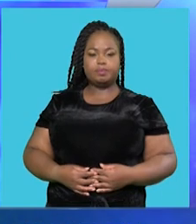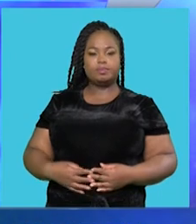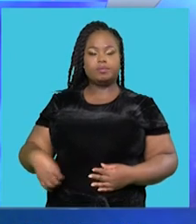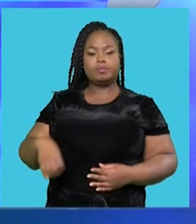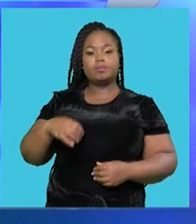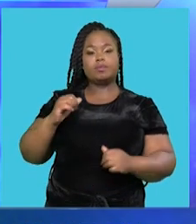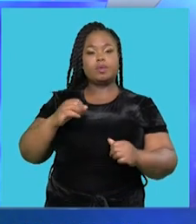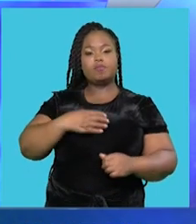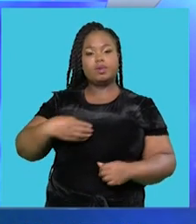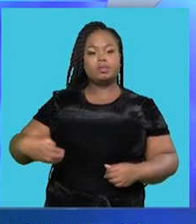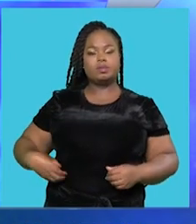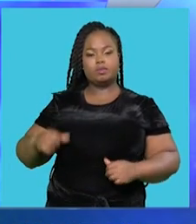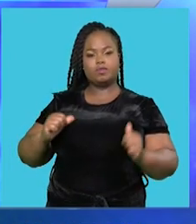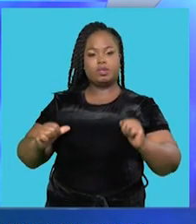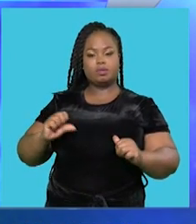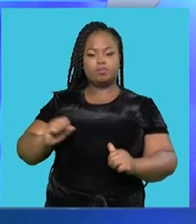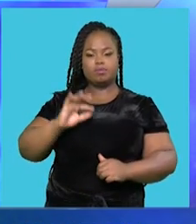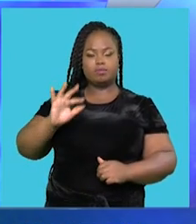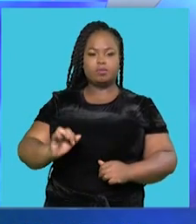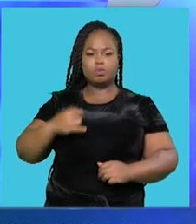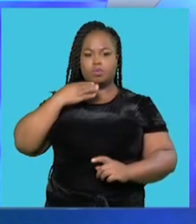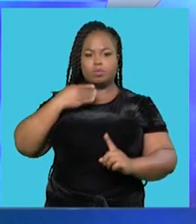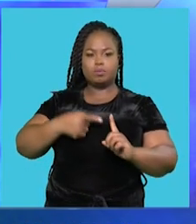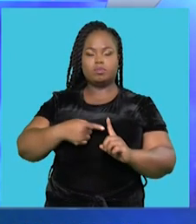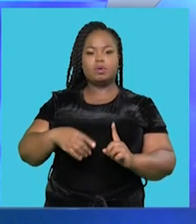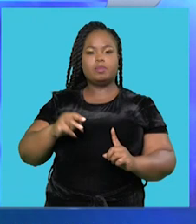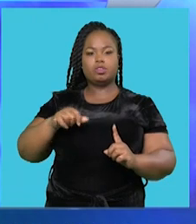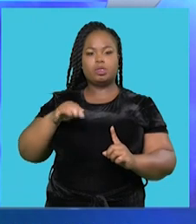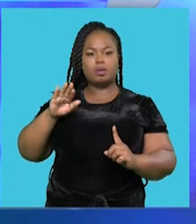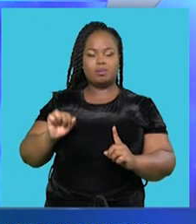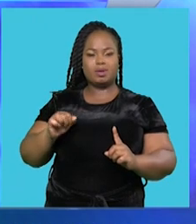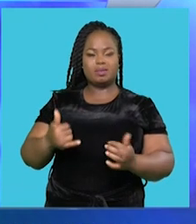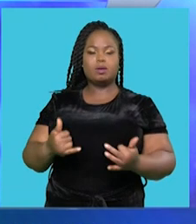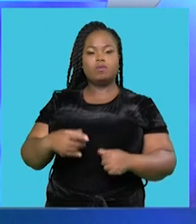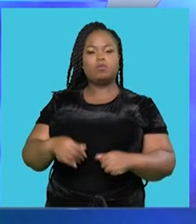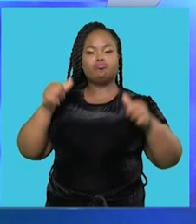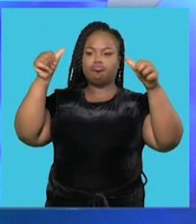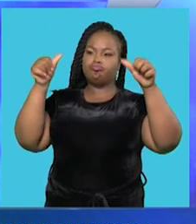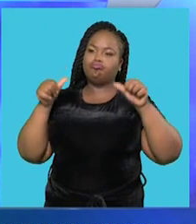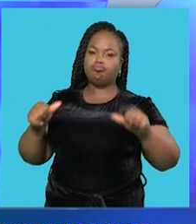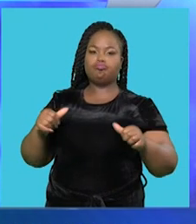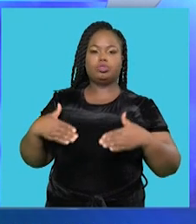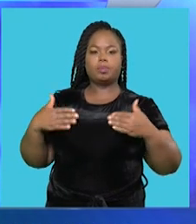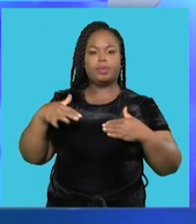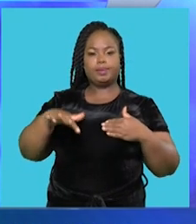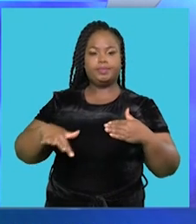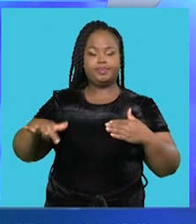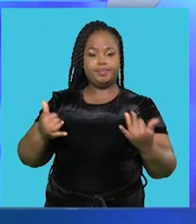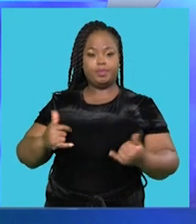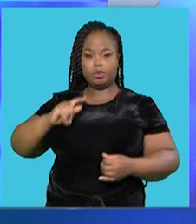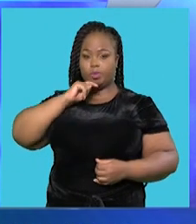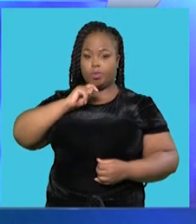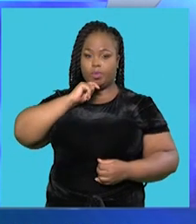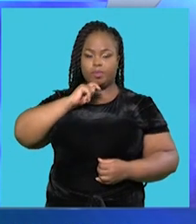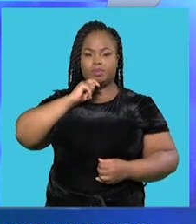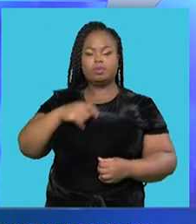Umongameli we-ActionSA uHerman Mashaba ukhokele iphulo lokuxhoma imifanekiso yombutho eJabulani ngentseni namhlanje ukulungiselela